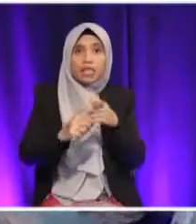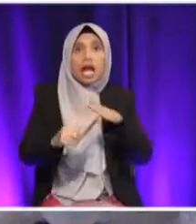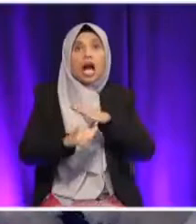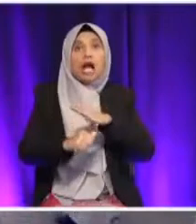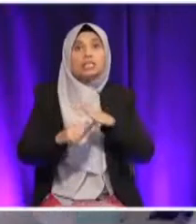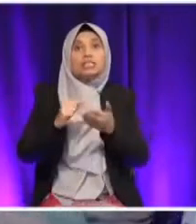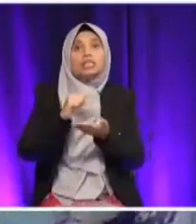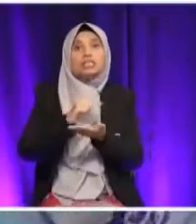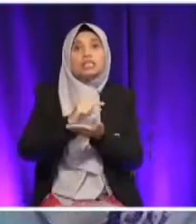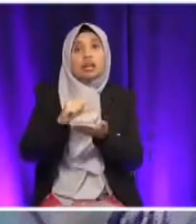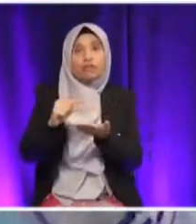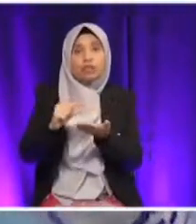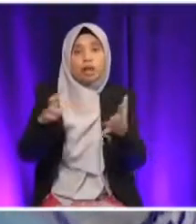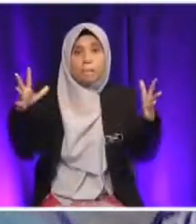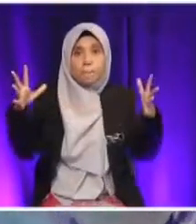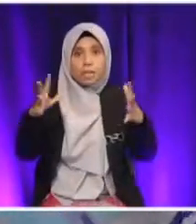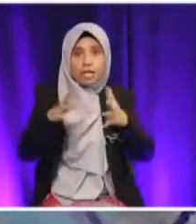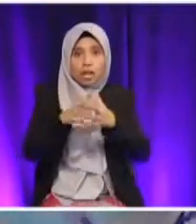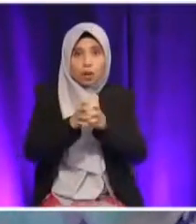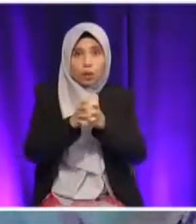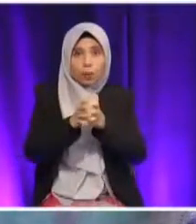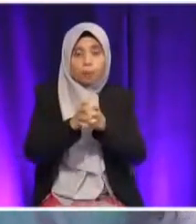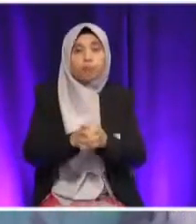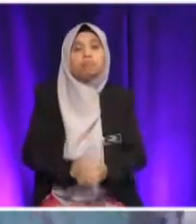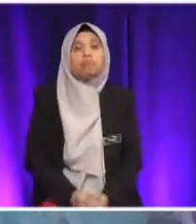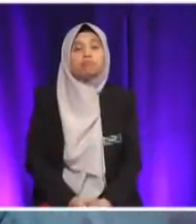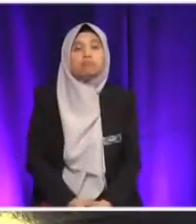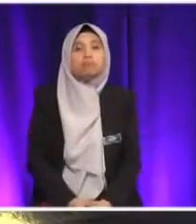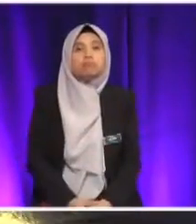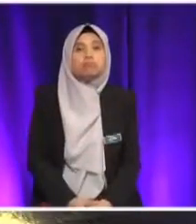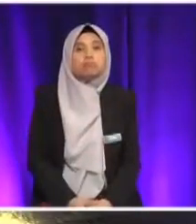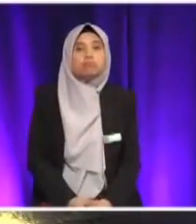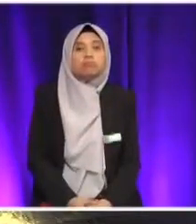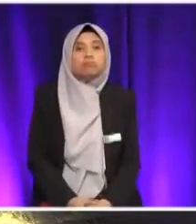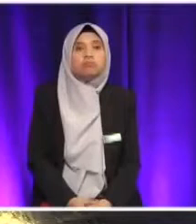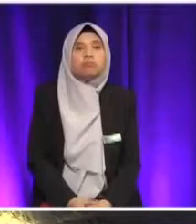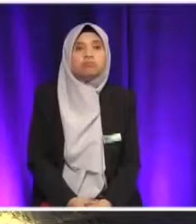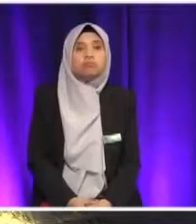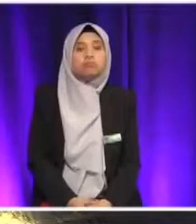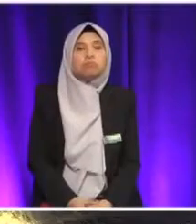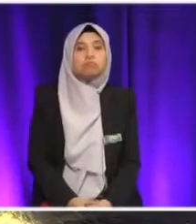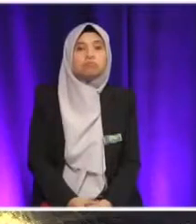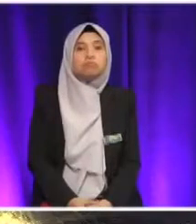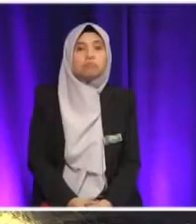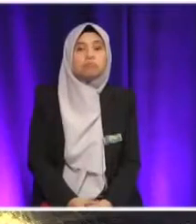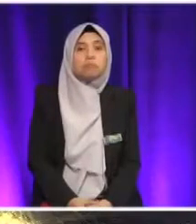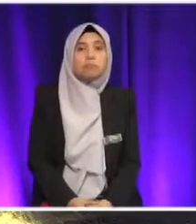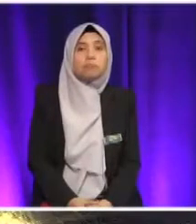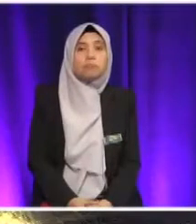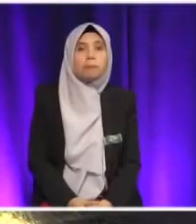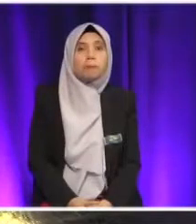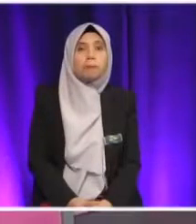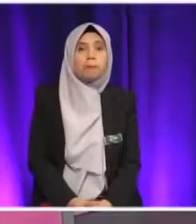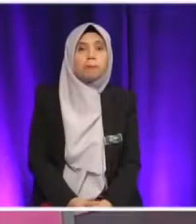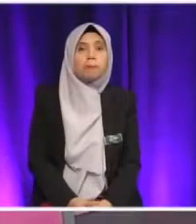grafik jadi dia merangkumi oke-oke saja di seterusnya kita pergi kepada